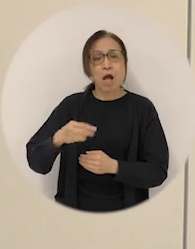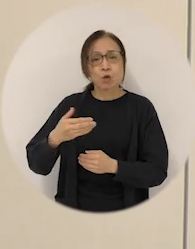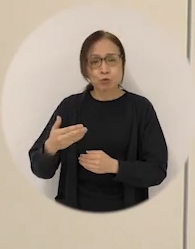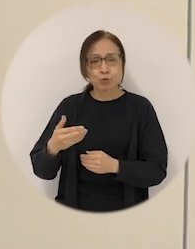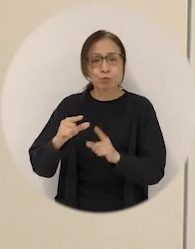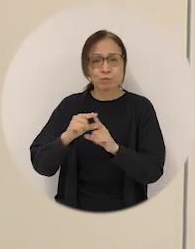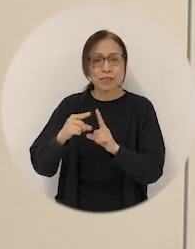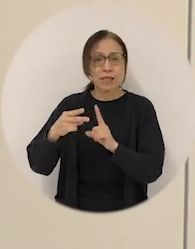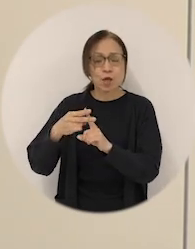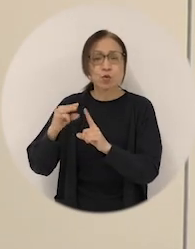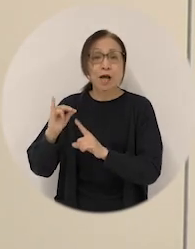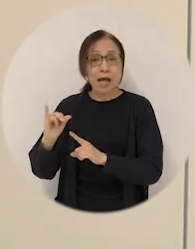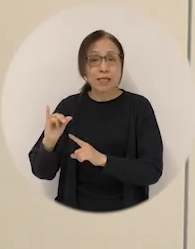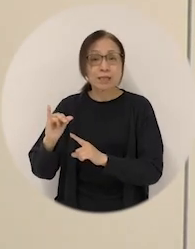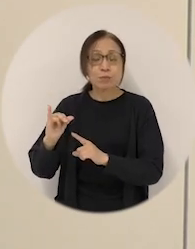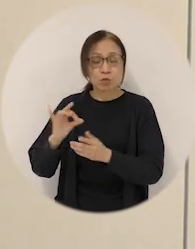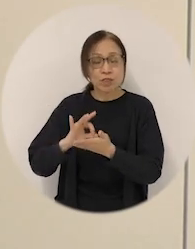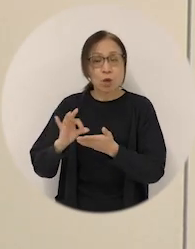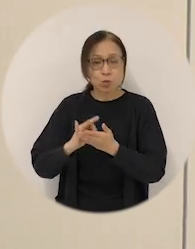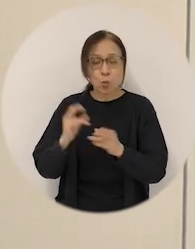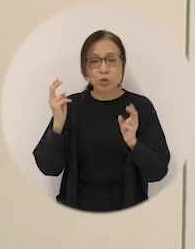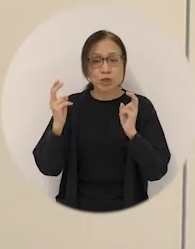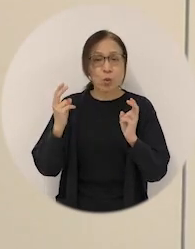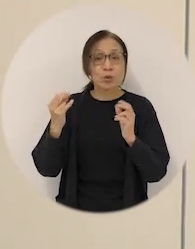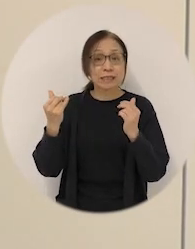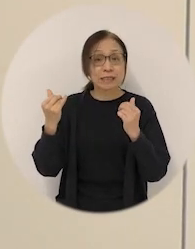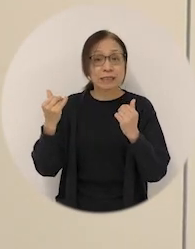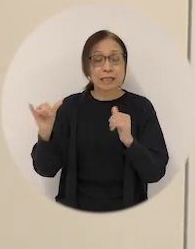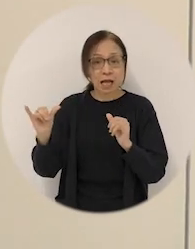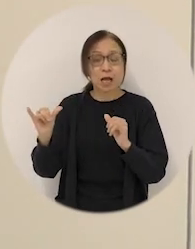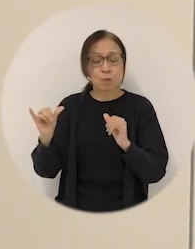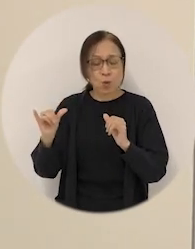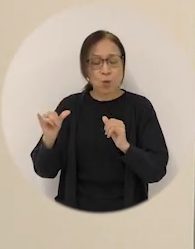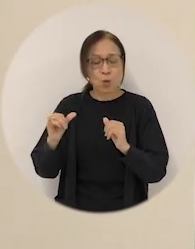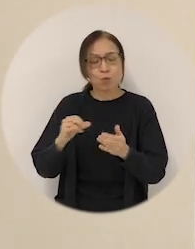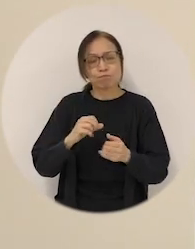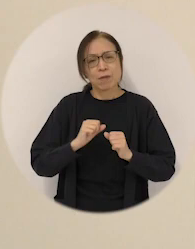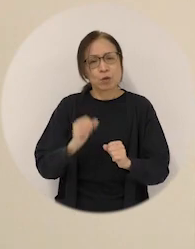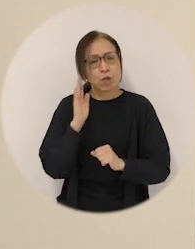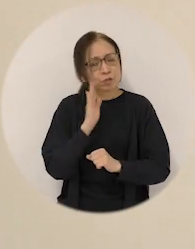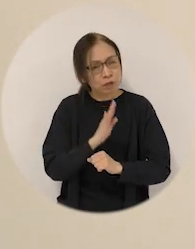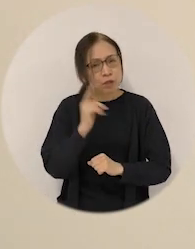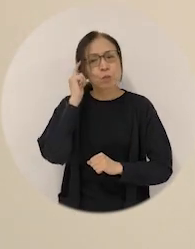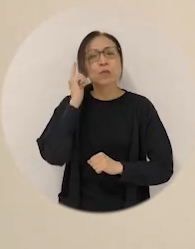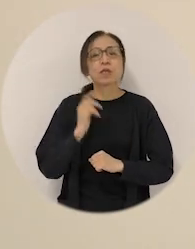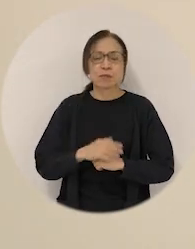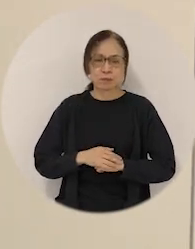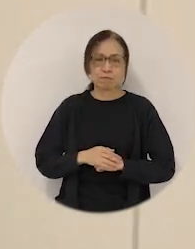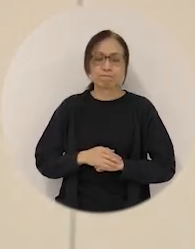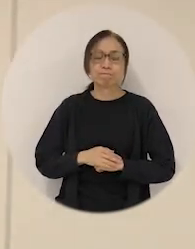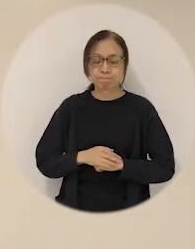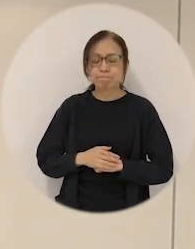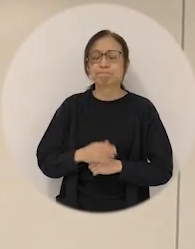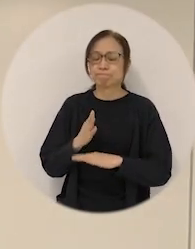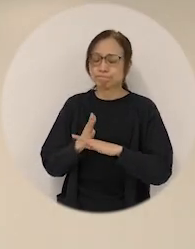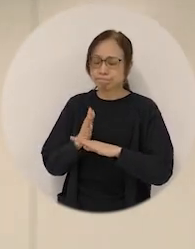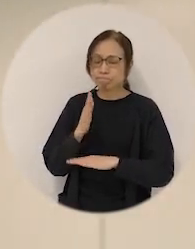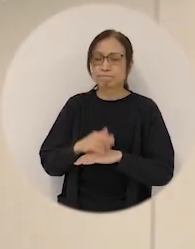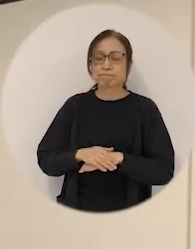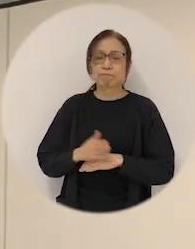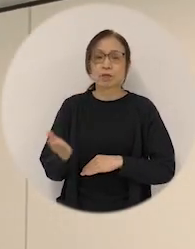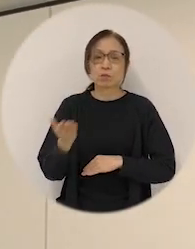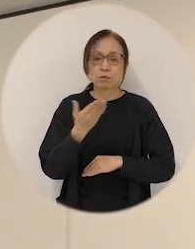で、考えております。以上です。 はい、ありがとうございます。すみません、続いて新規事業のところで、